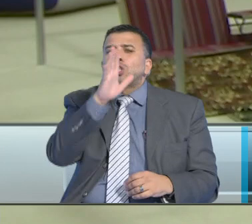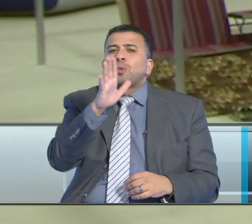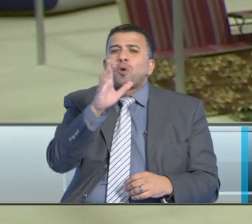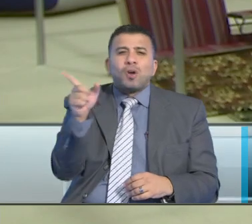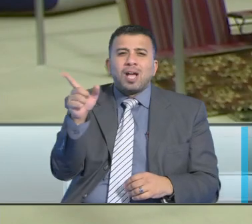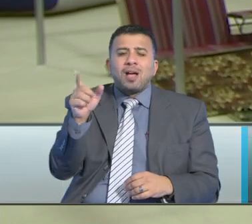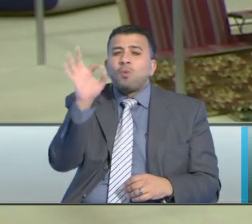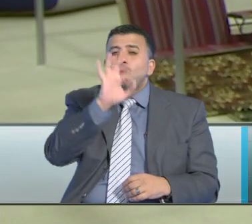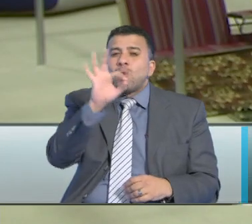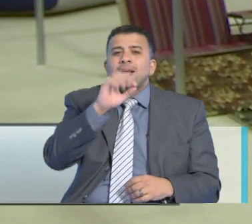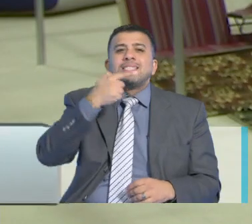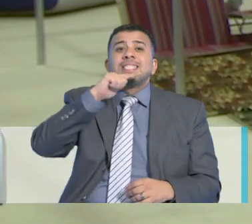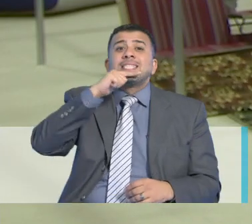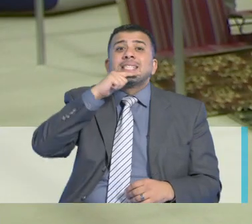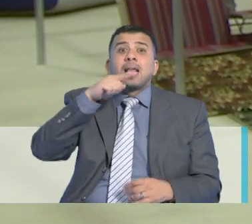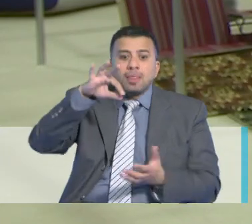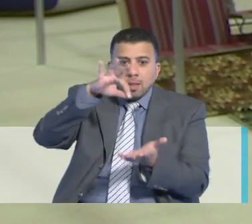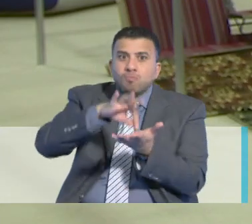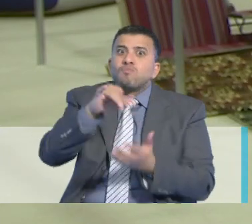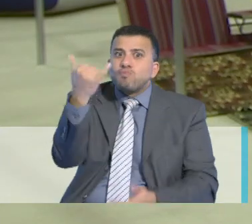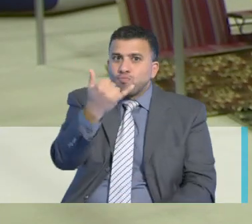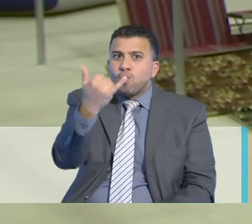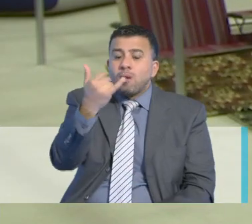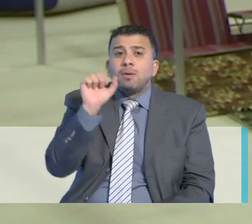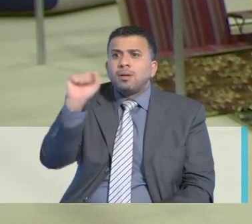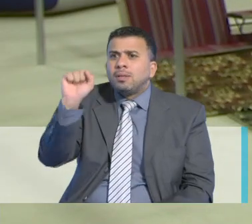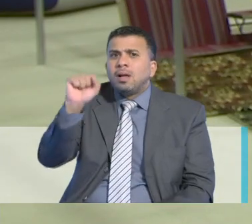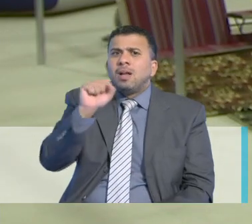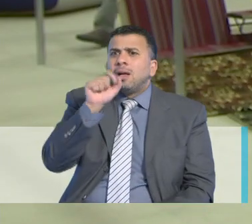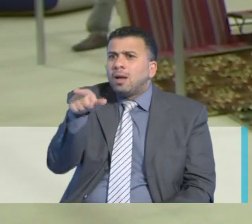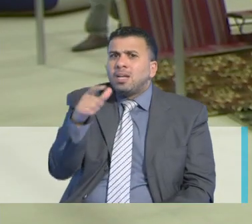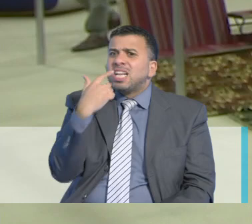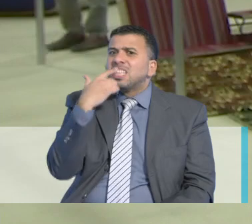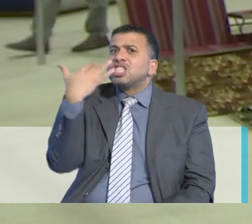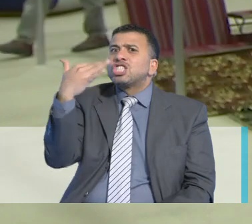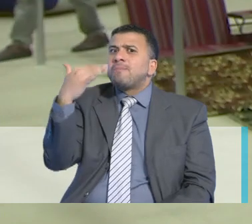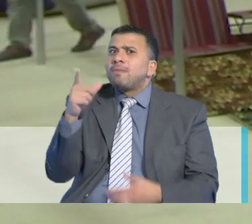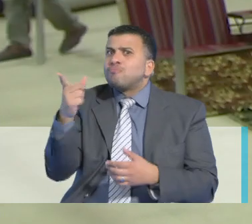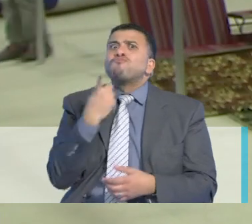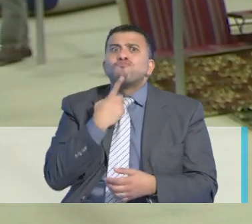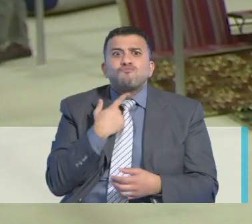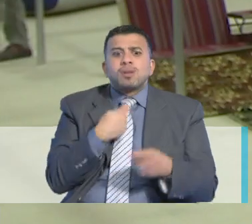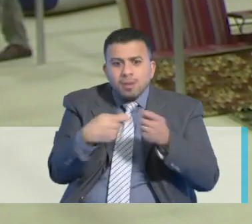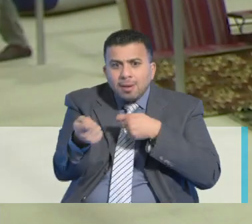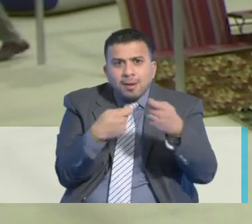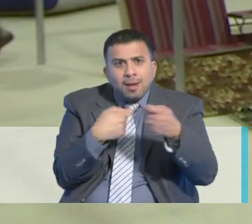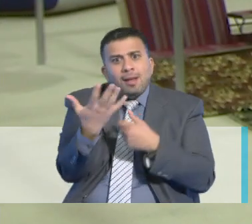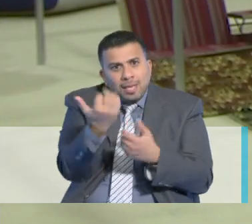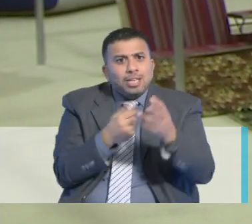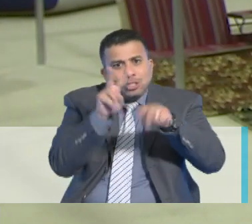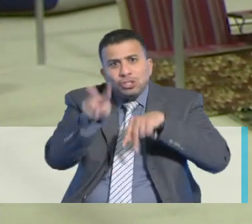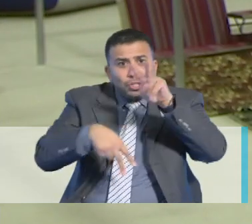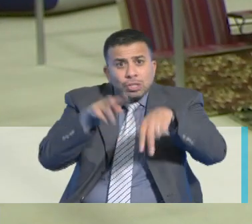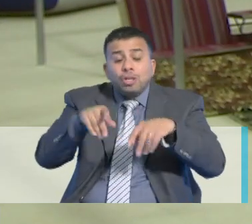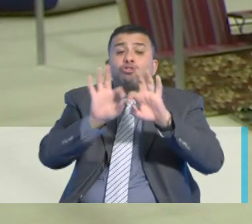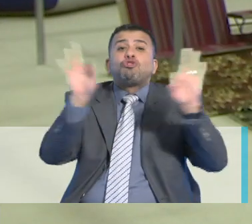المنطقة الوسطى، منطقة مهمة جدا، أن يكون في معرض خاصة يخدم الشريحة للشباب وأيضا للتجار في المنطقة، أنهم ممكن يكون